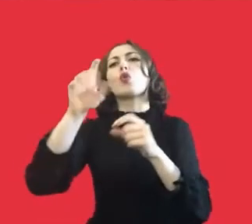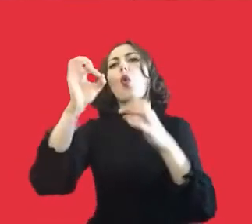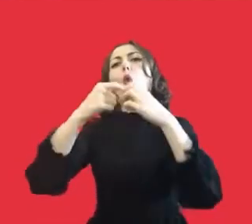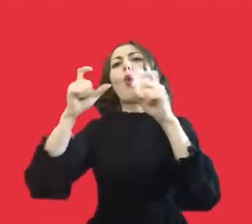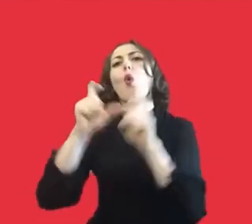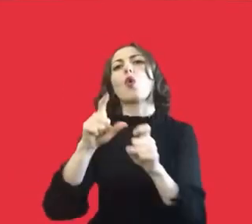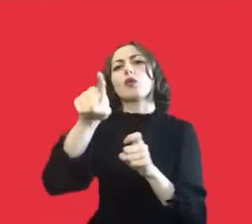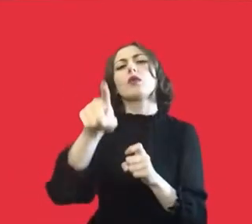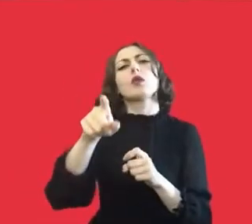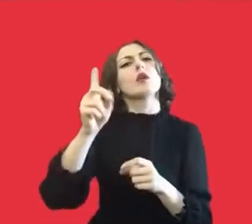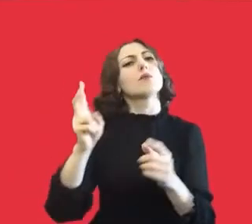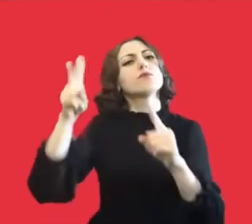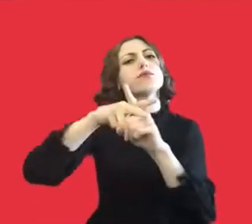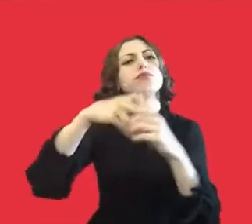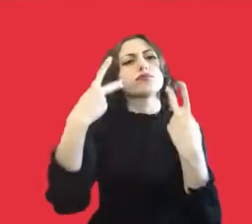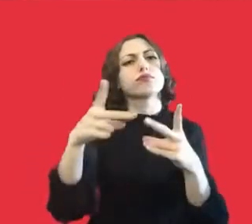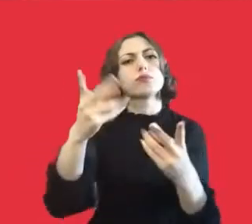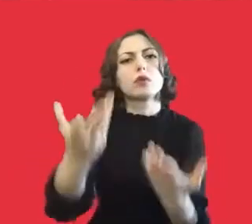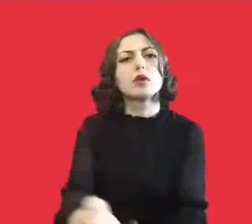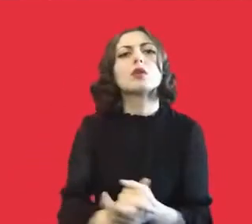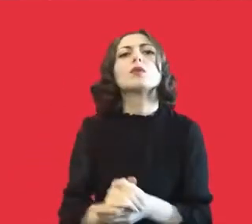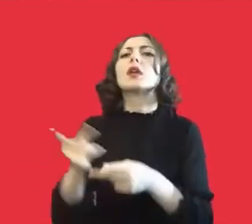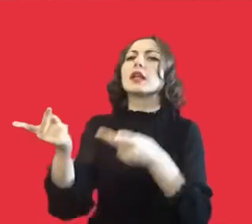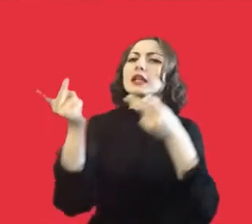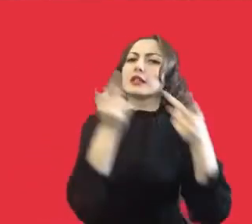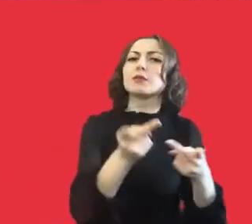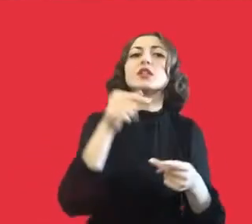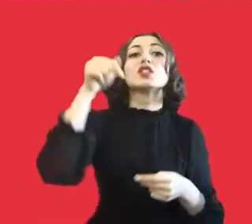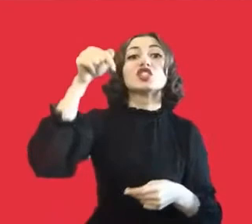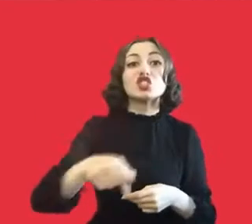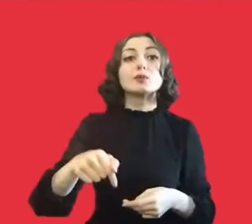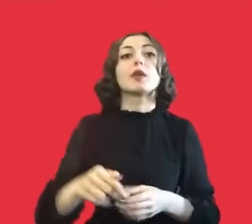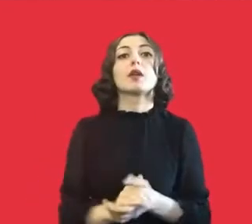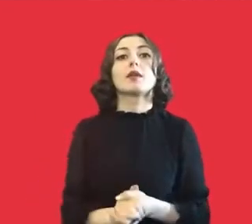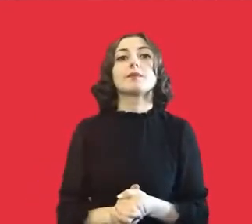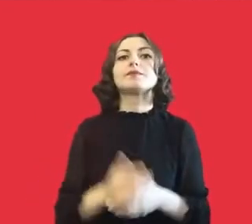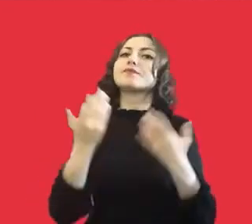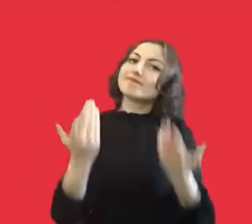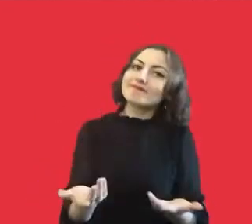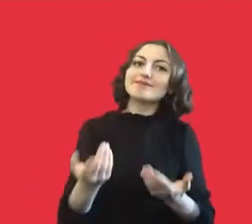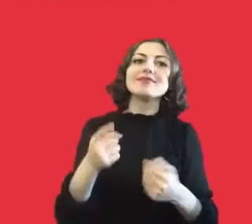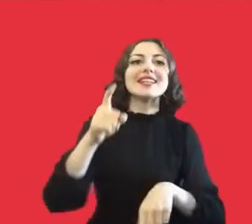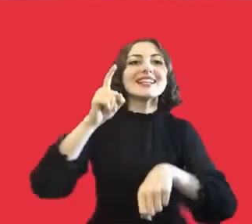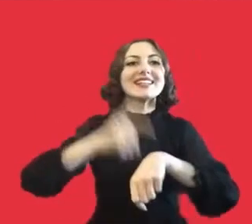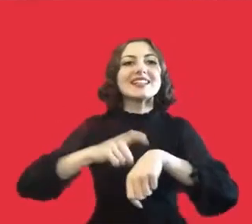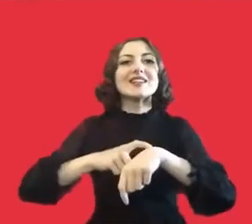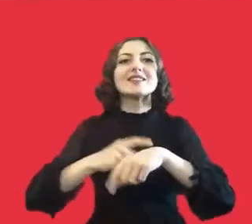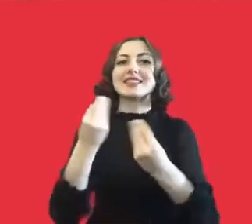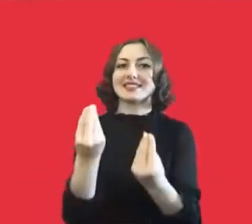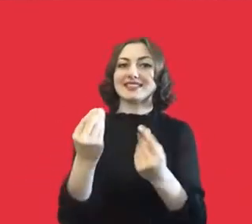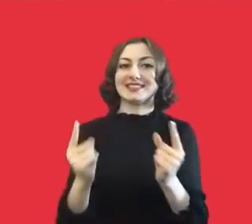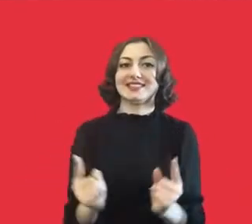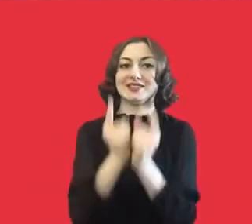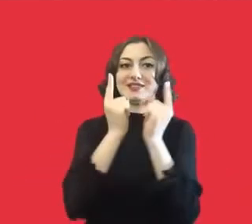Kızılay'ın herkes oraya davet ediyoruz. Şimdi o halde vaktimizi de iyi kullandığımızın